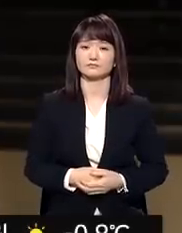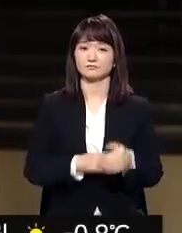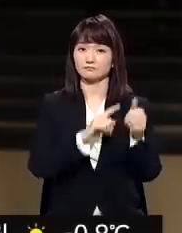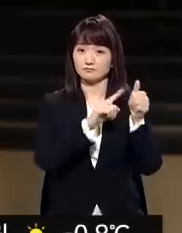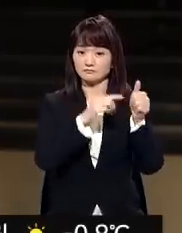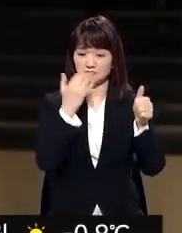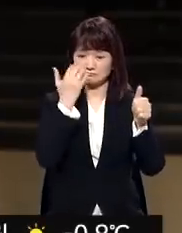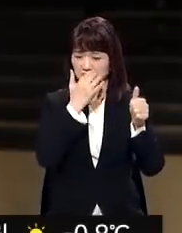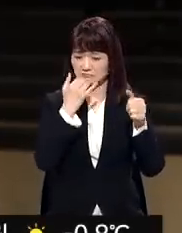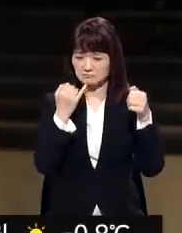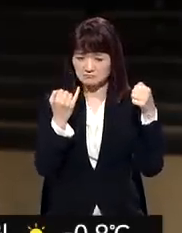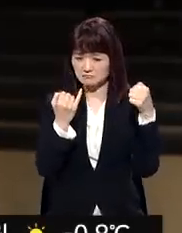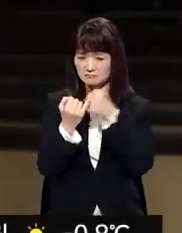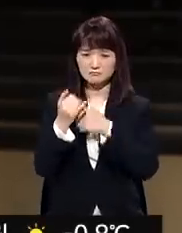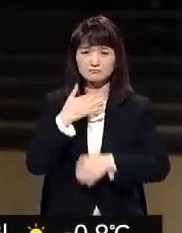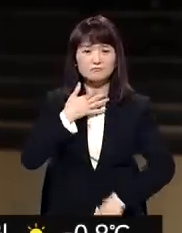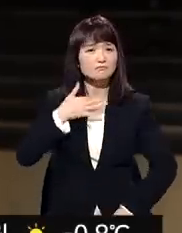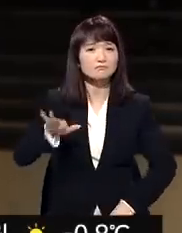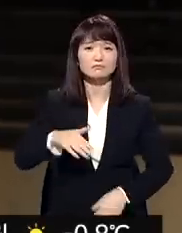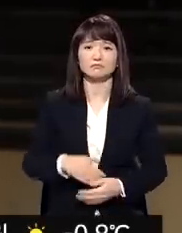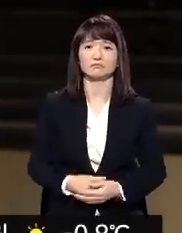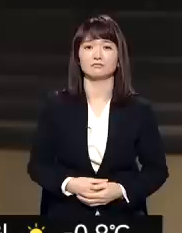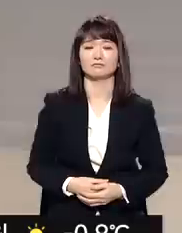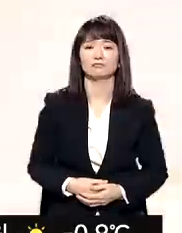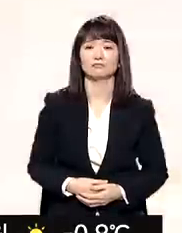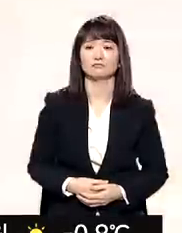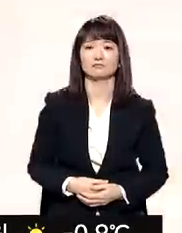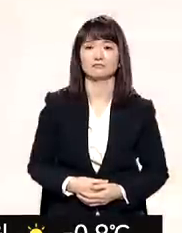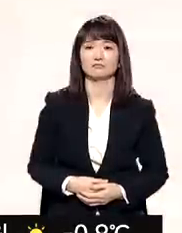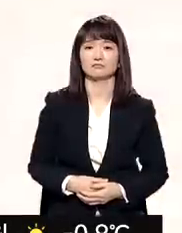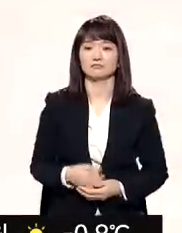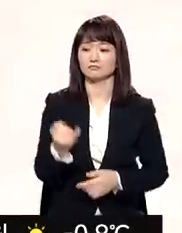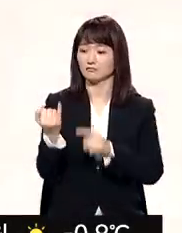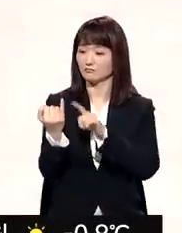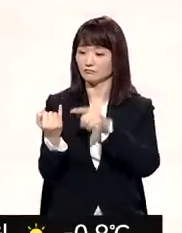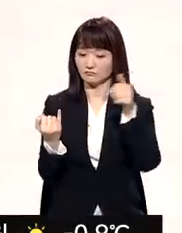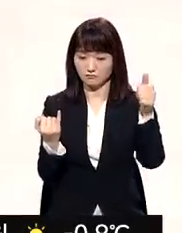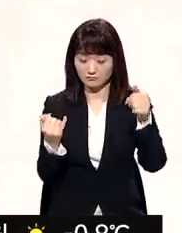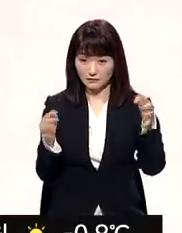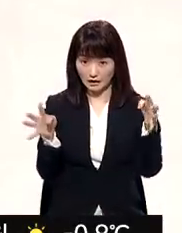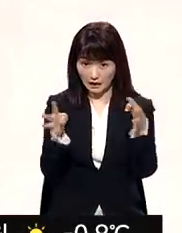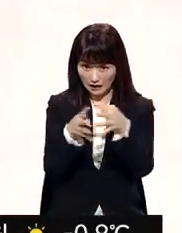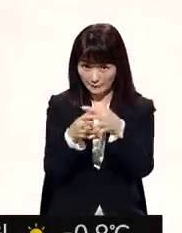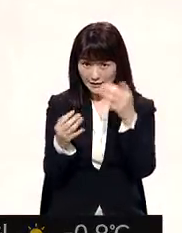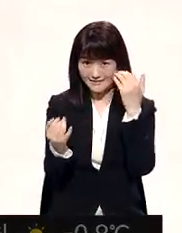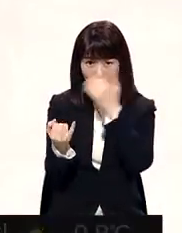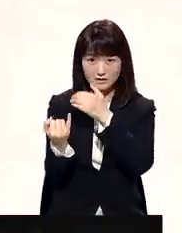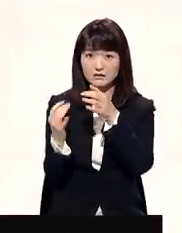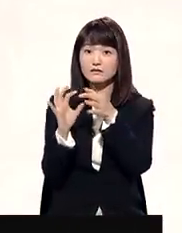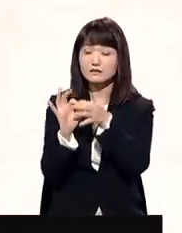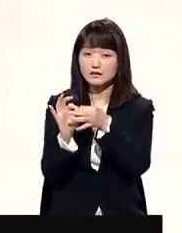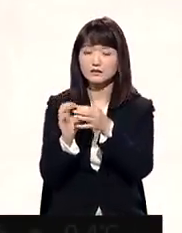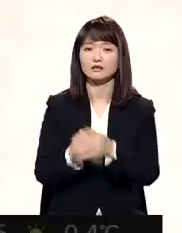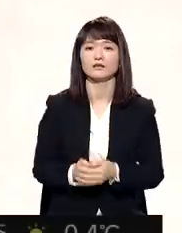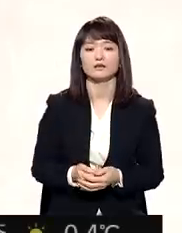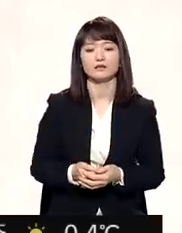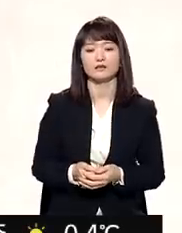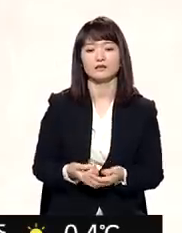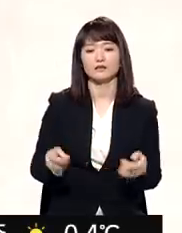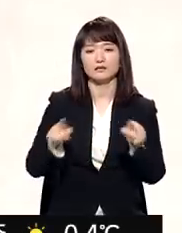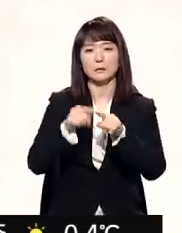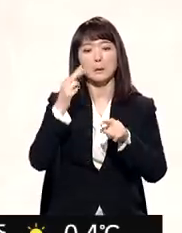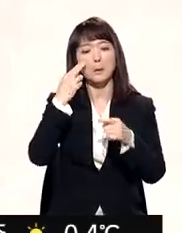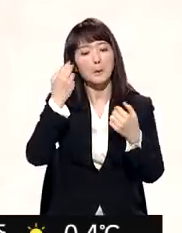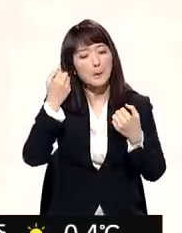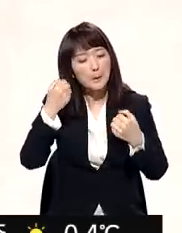부인을 했는데요 주장은 그렇습니다 합의된 성관계였다 특히 함께 춤을 추다가